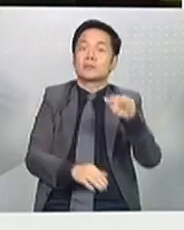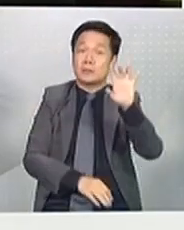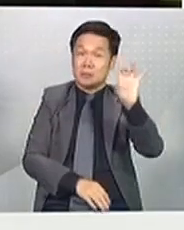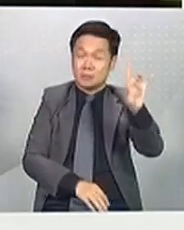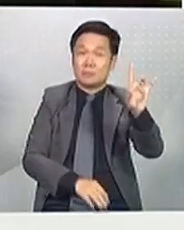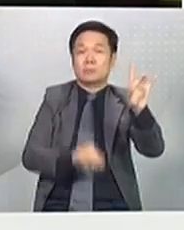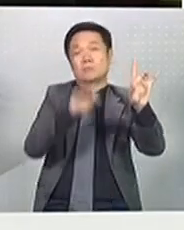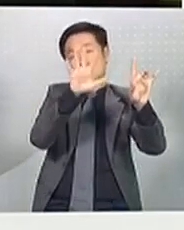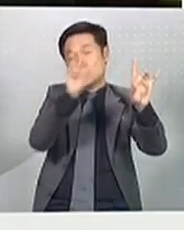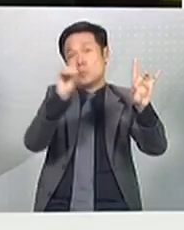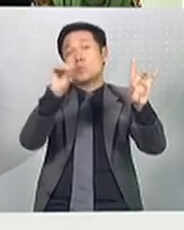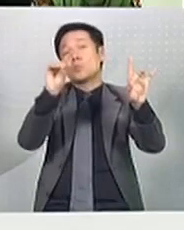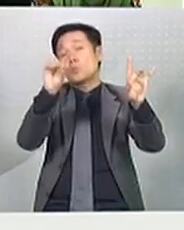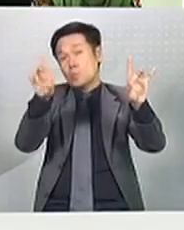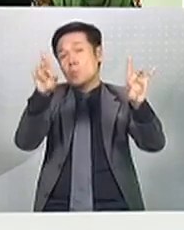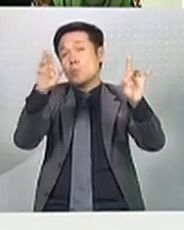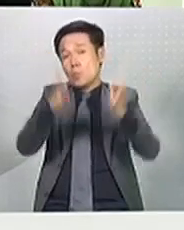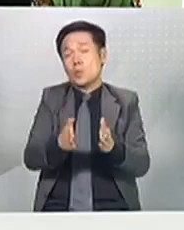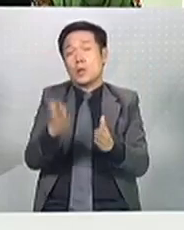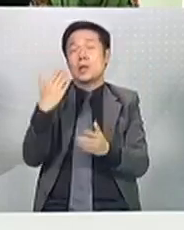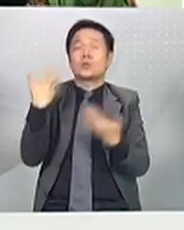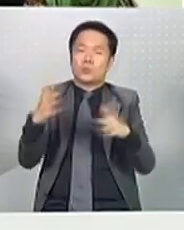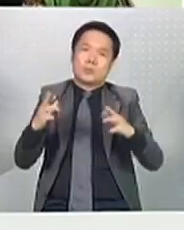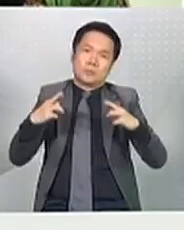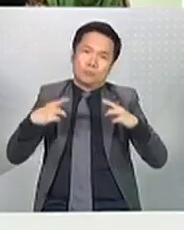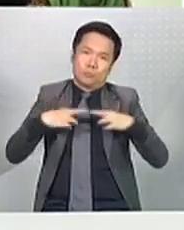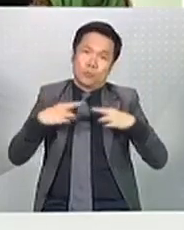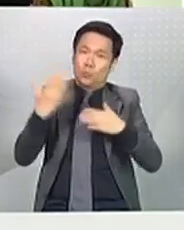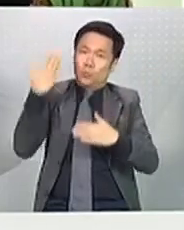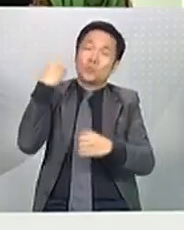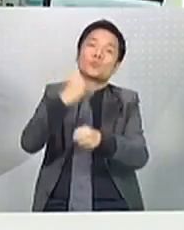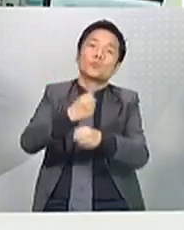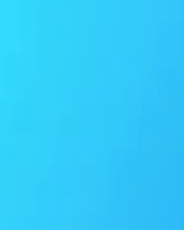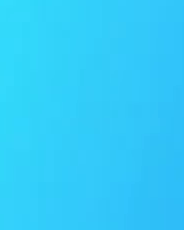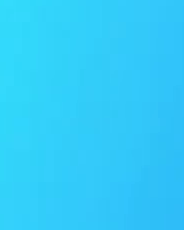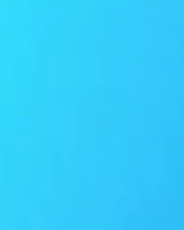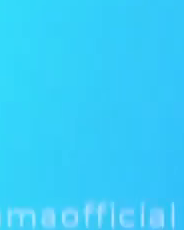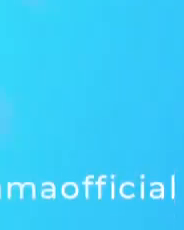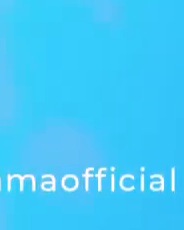850,000 pesara kerajaan juga pada bulan April 2020.